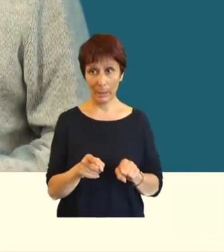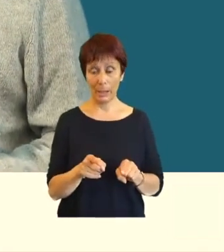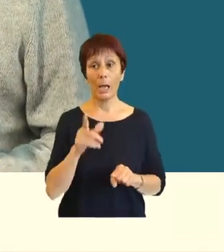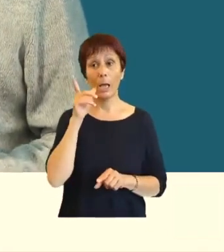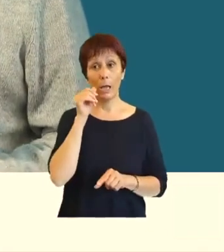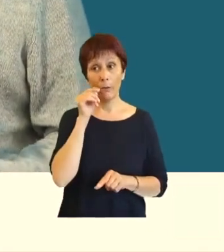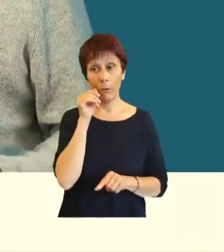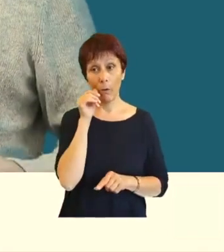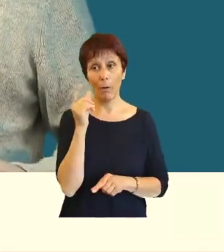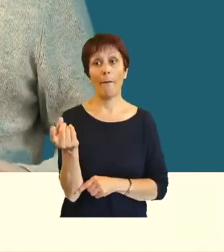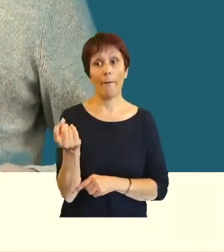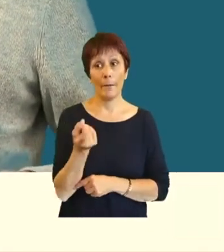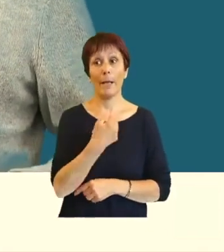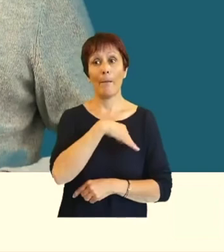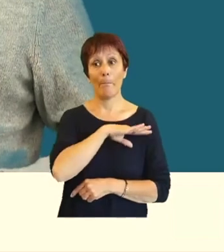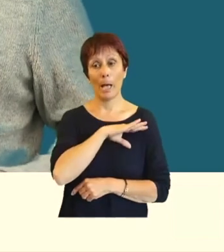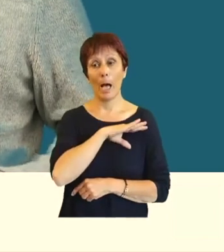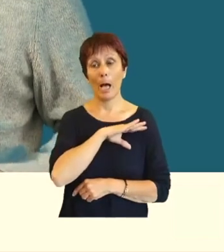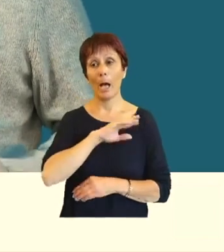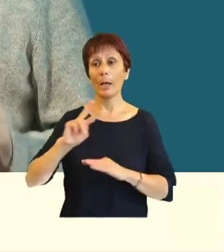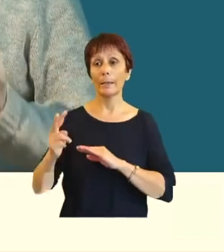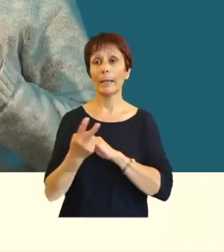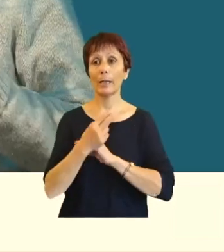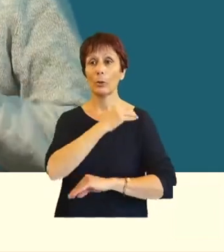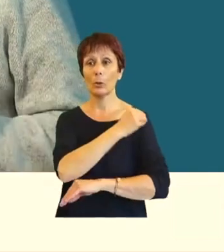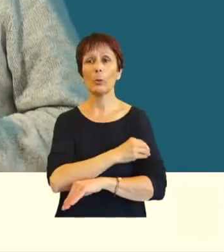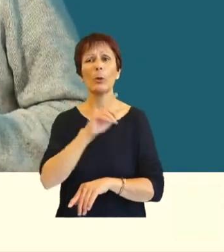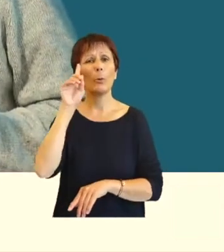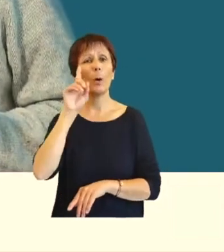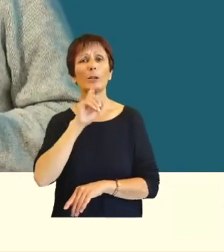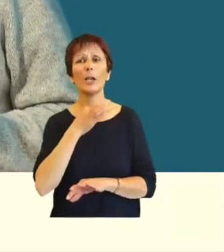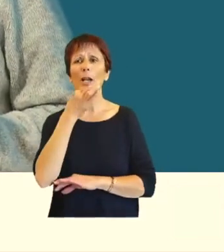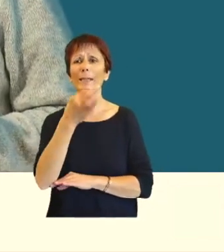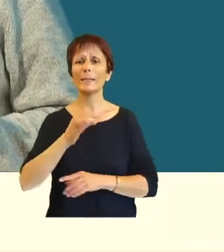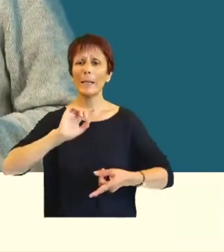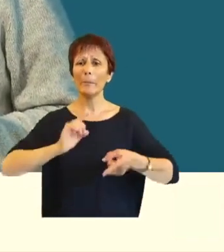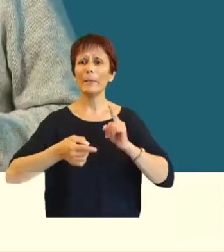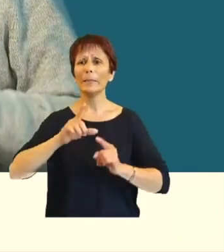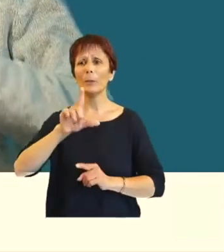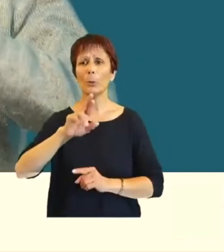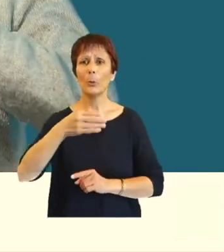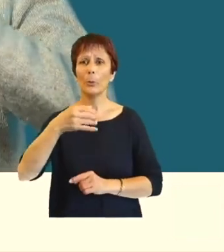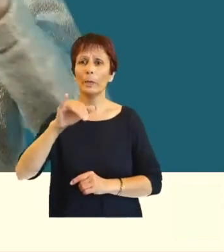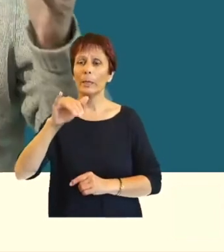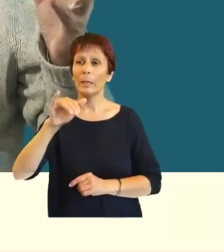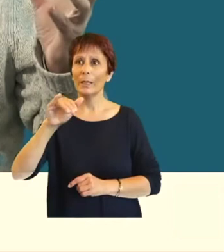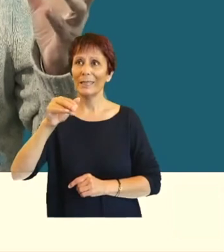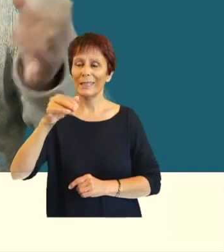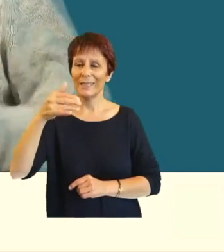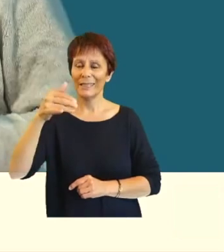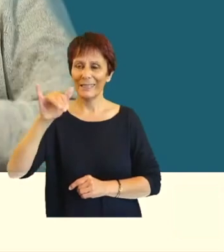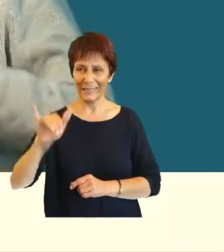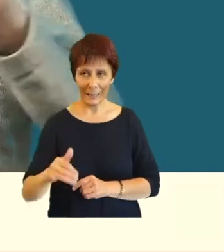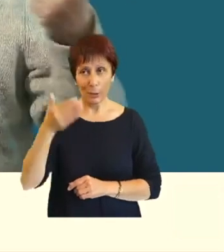effort fait par la délégation au sport. Parce que nous avions parlé tout à l'heure de la piscine de Lumini. Vous savez que les budgets ne sont pas